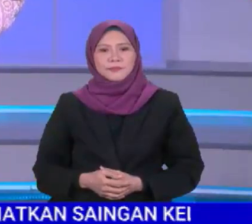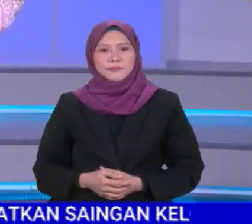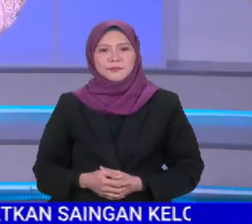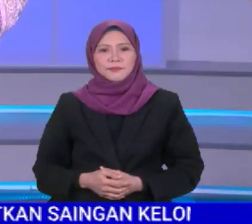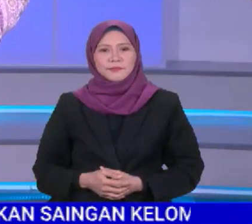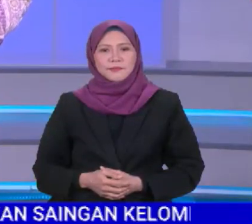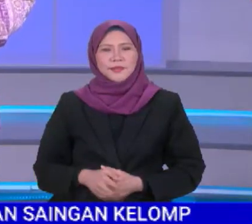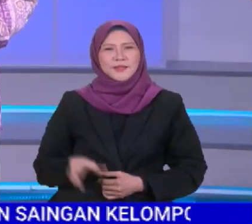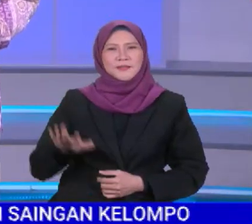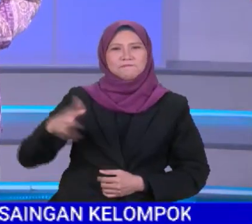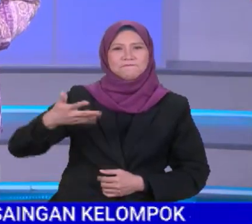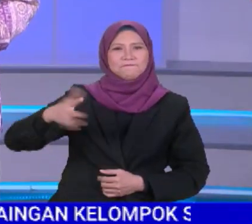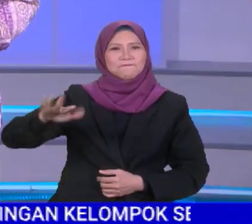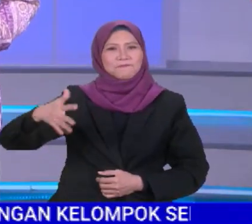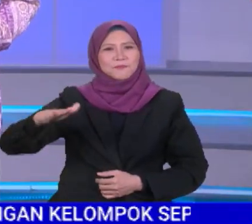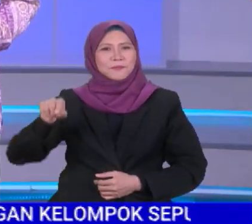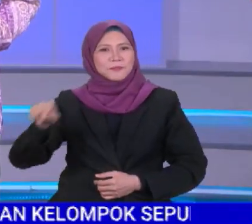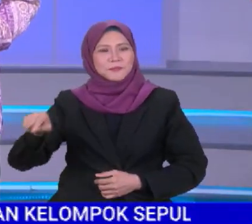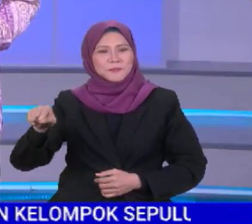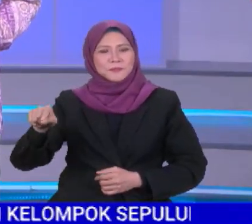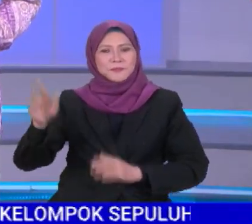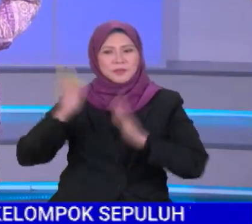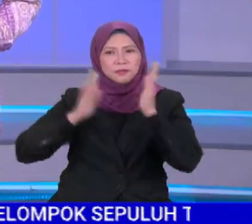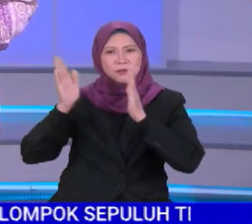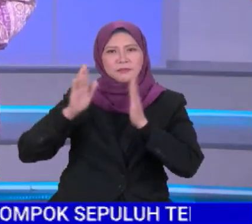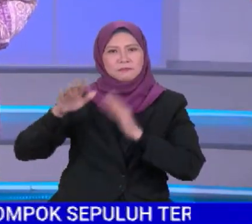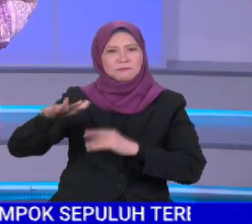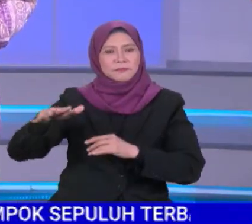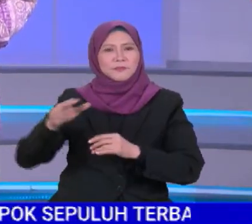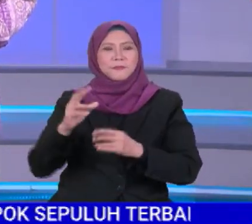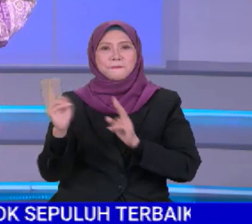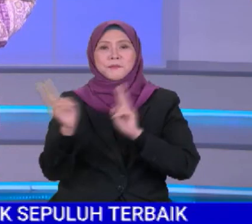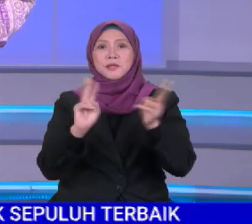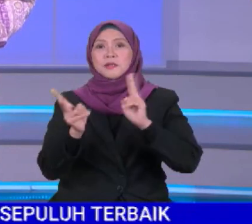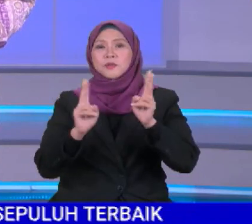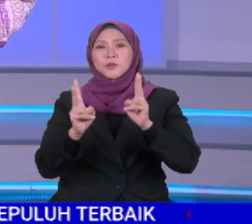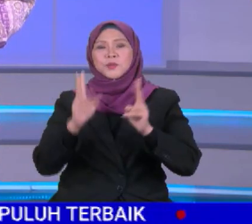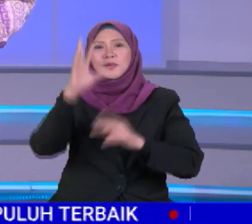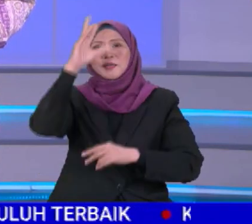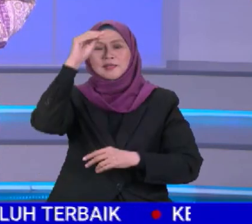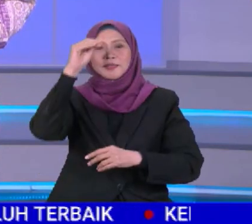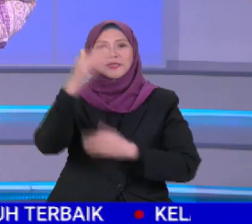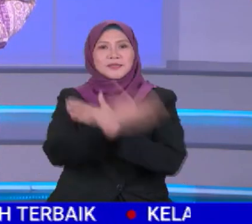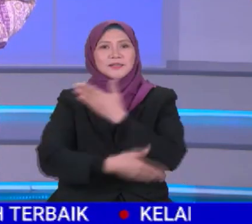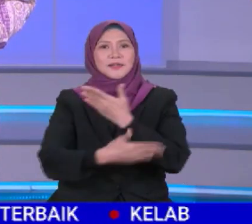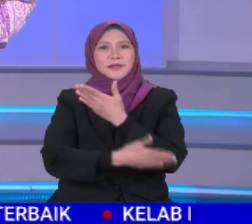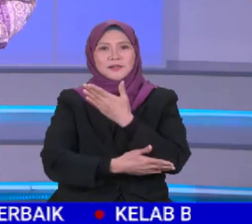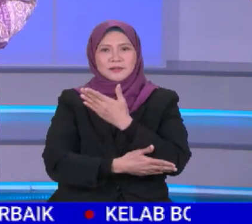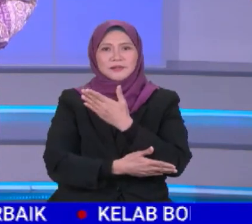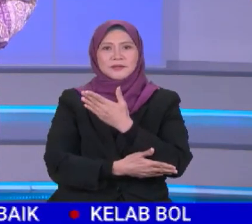prestasi kurang memprasakan sejak ke belakangan ini beregu lelaki negara